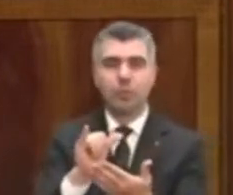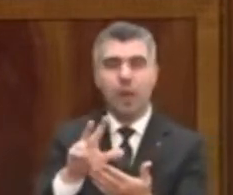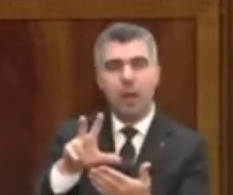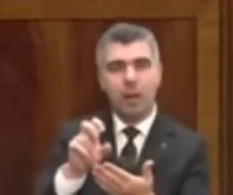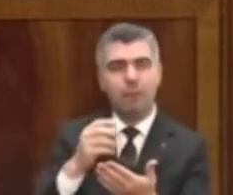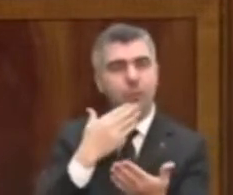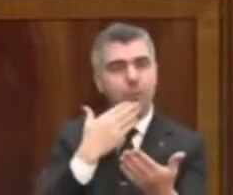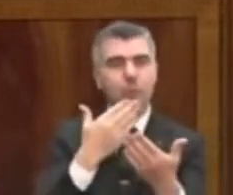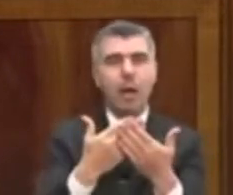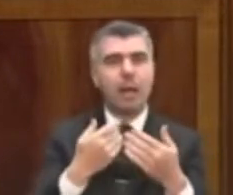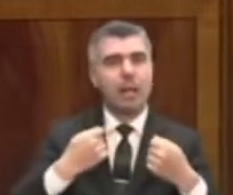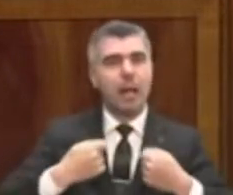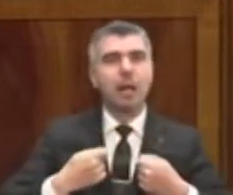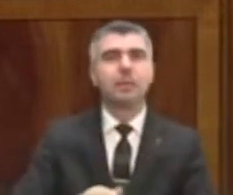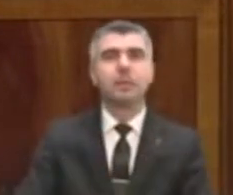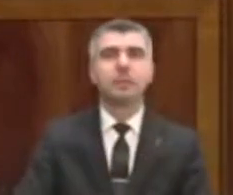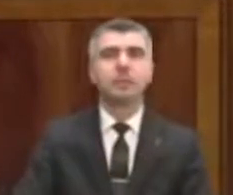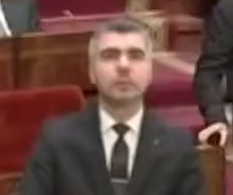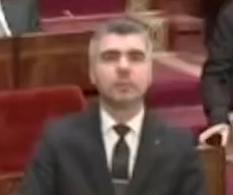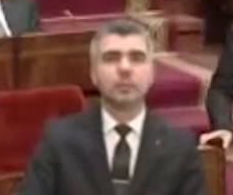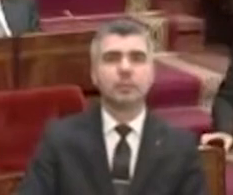شكرا سيد رئيس.